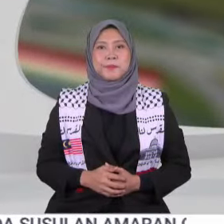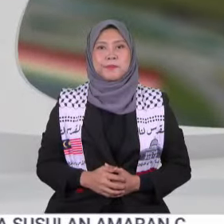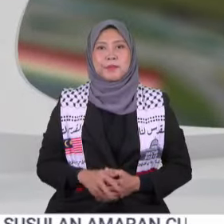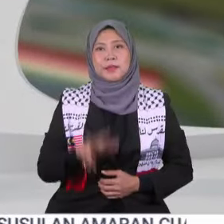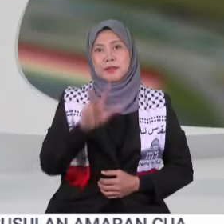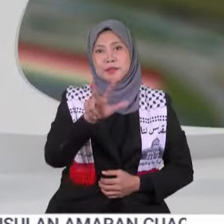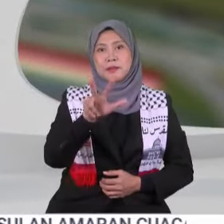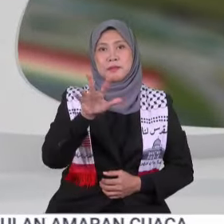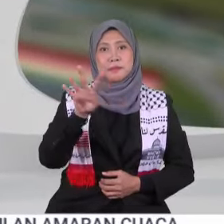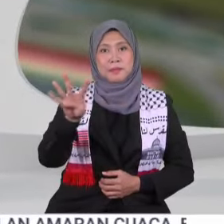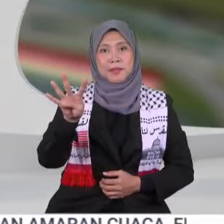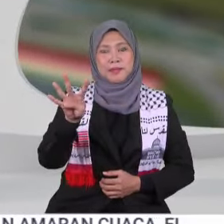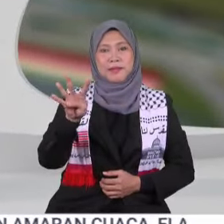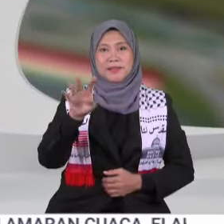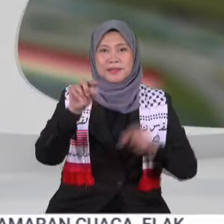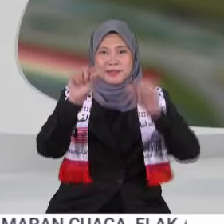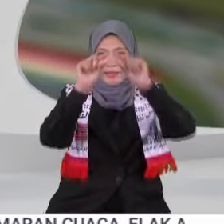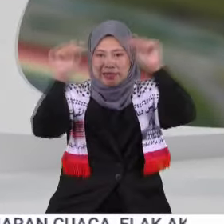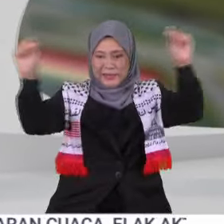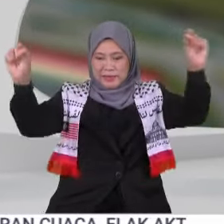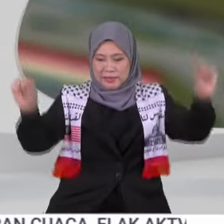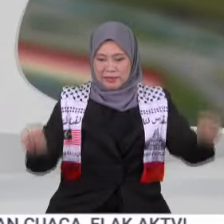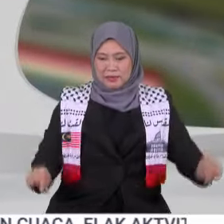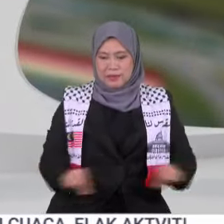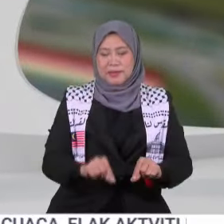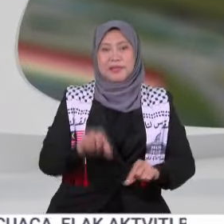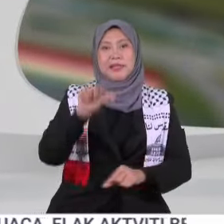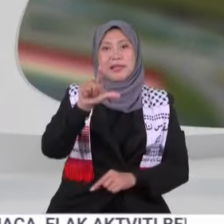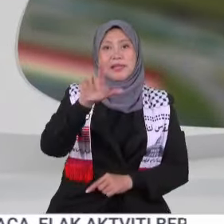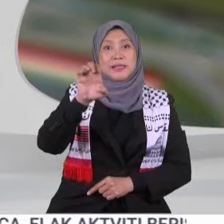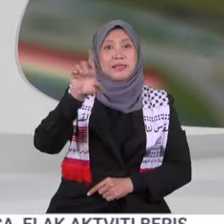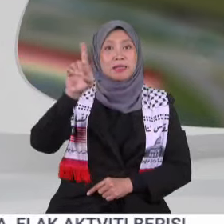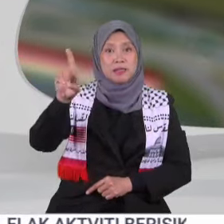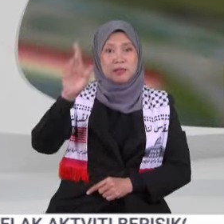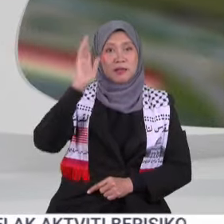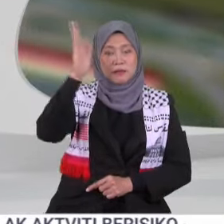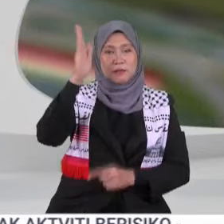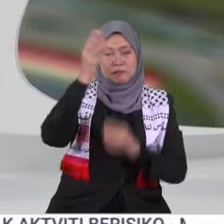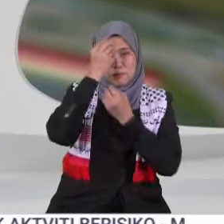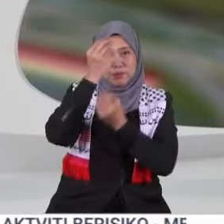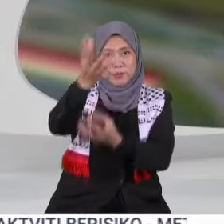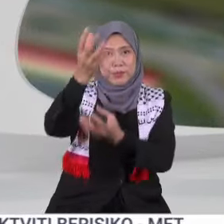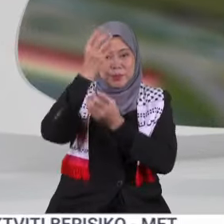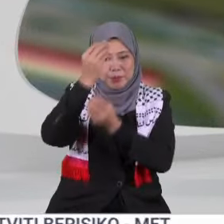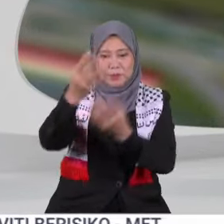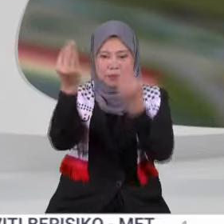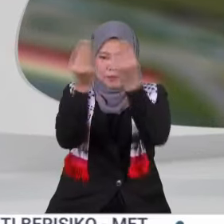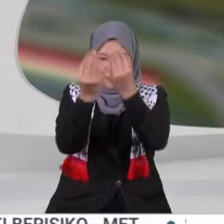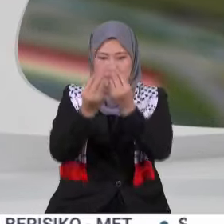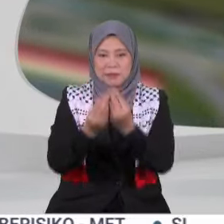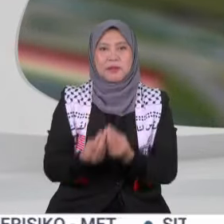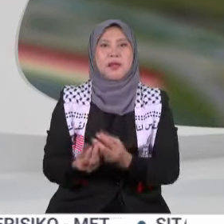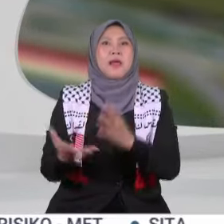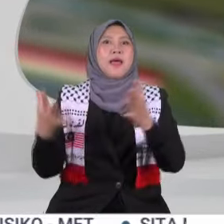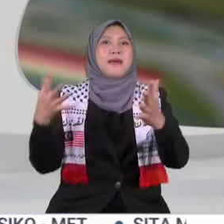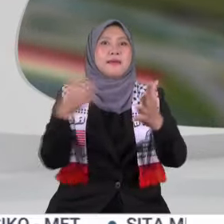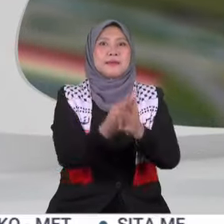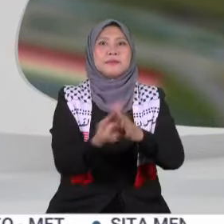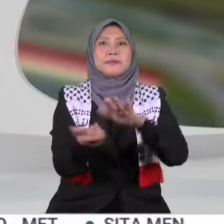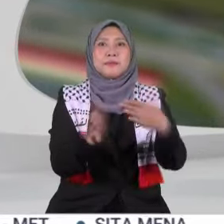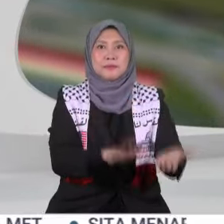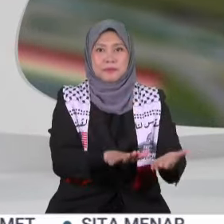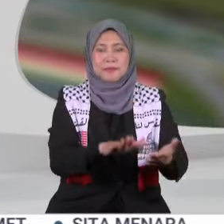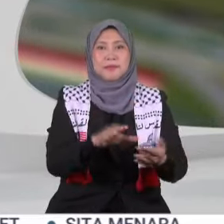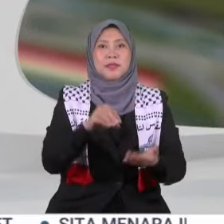34 skrin LED memaparkan infografik statistik kemalangan maut diarah Dipar